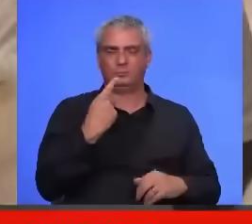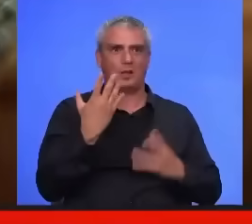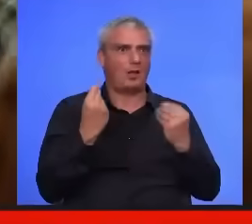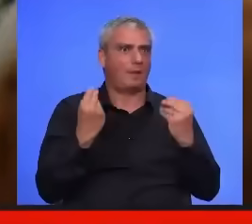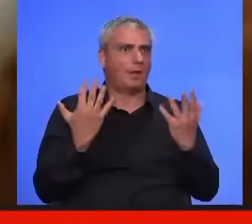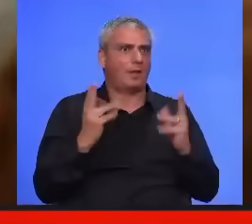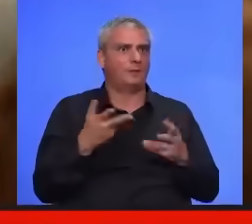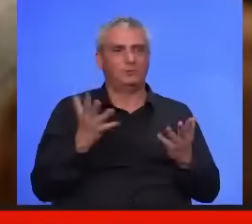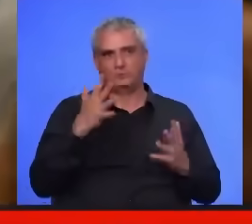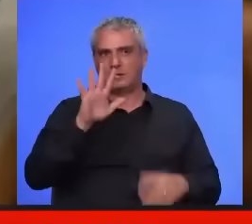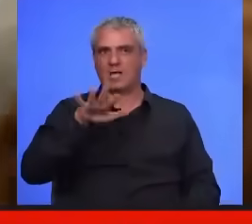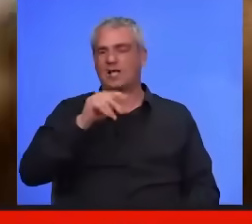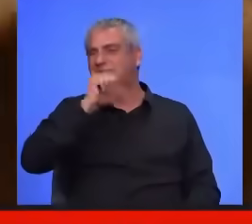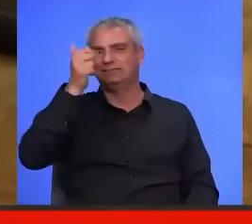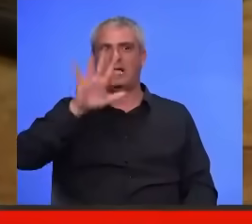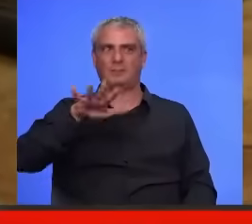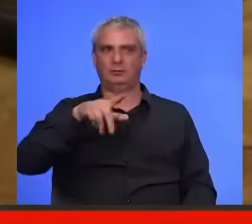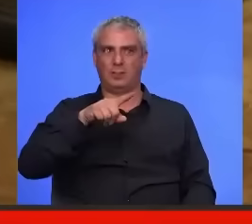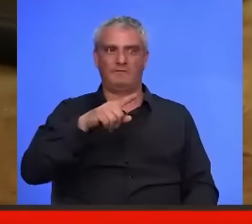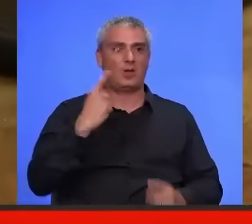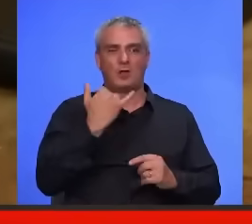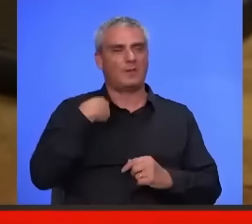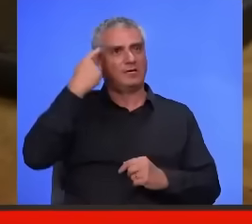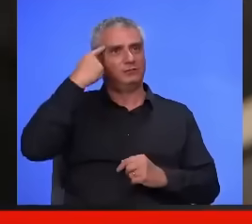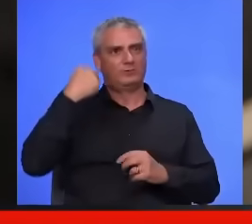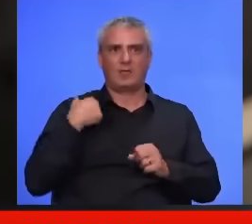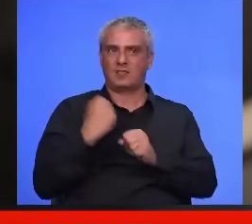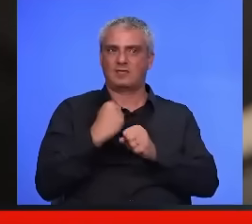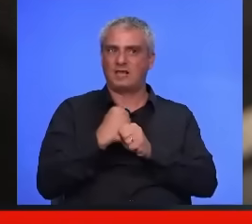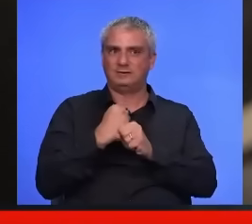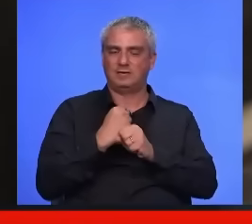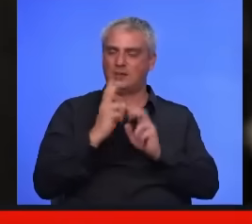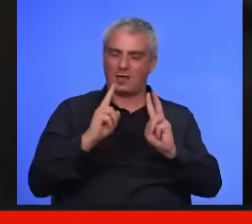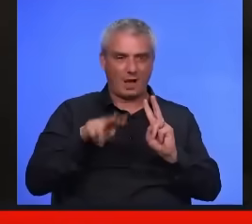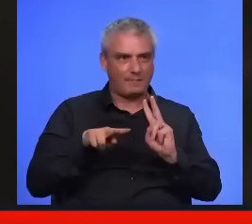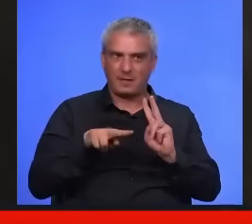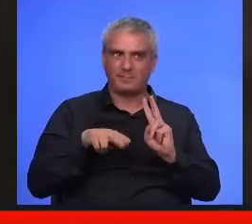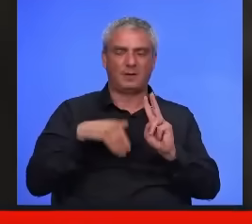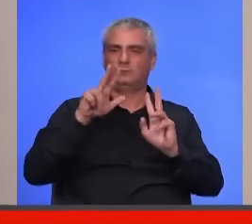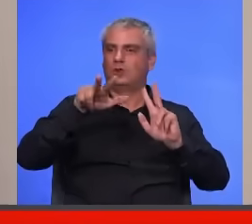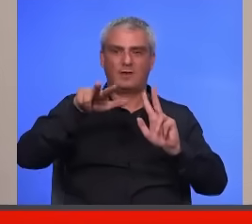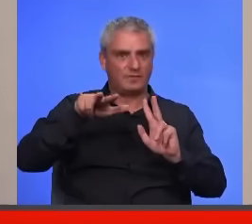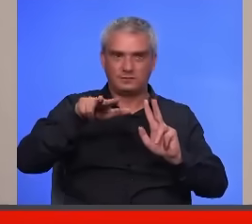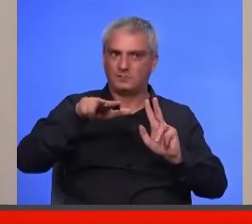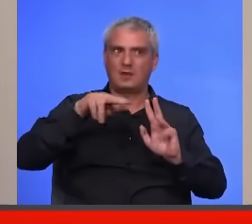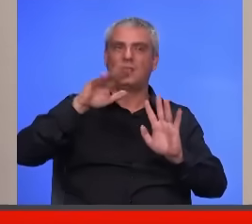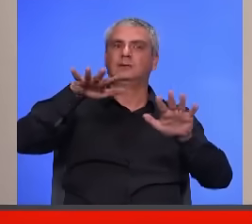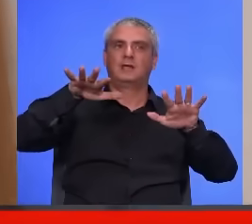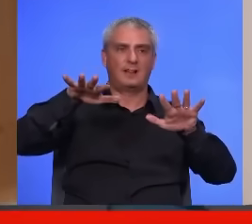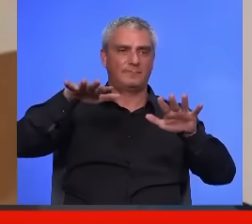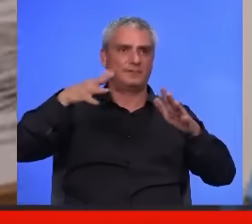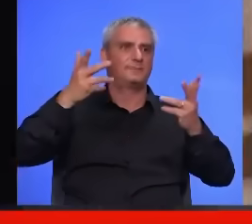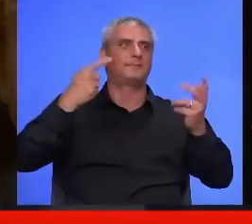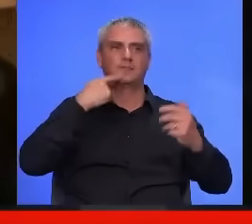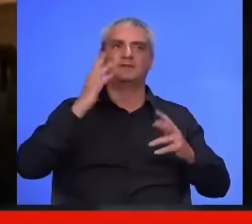כמה יש פה השיא שלנו זה 5000 כל פעם חשבנו שאנחנו נעשה נעצור ב-2000 נעצור ב-3000 אחנו 10,000